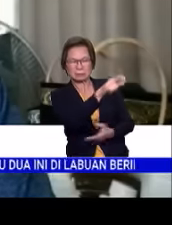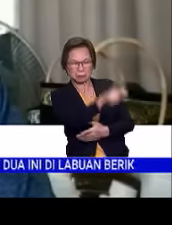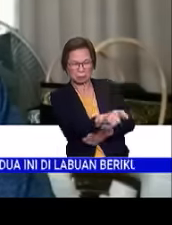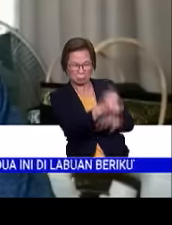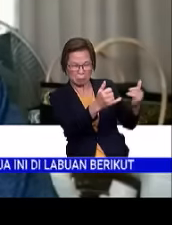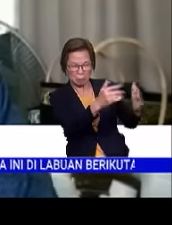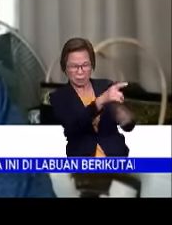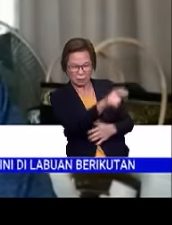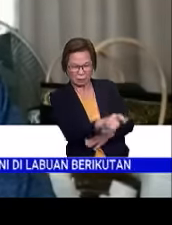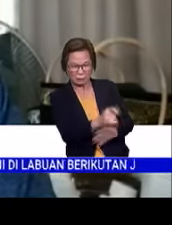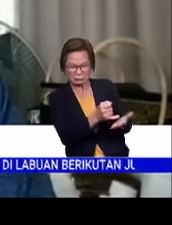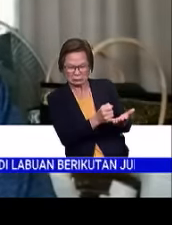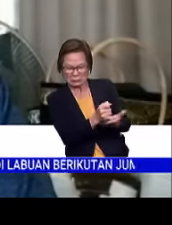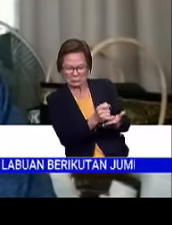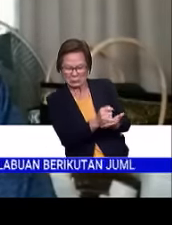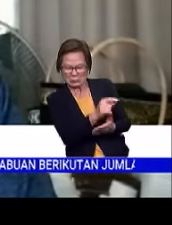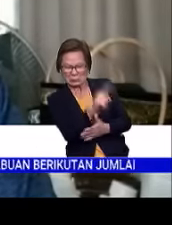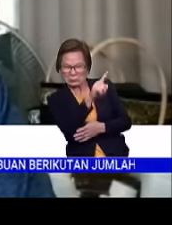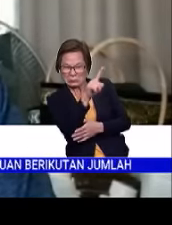pemain itu.